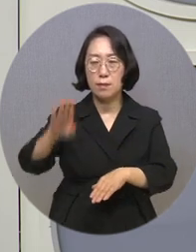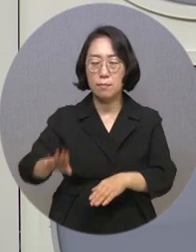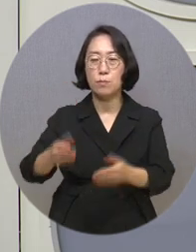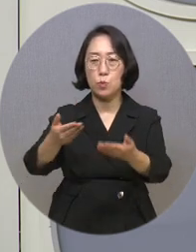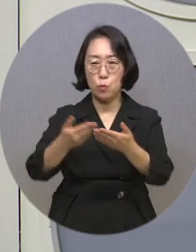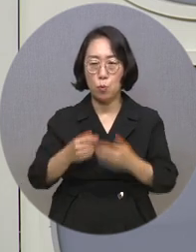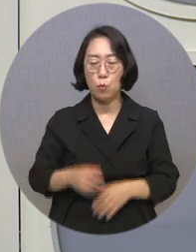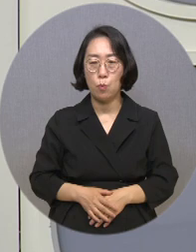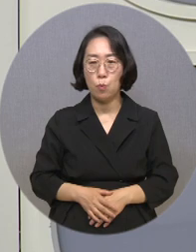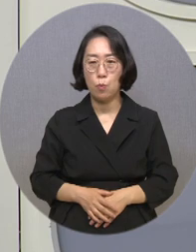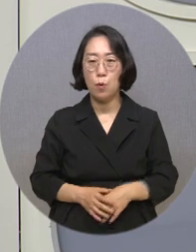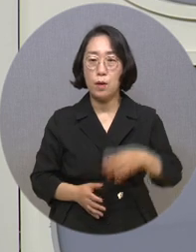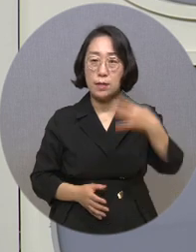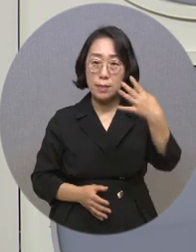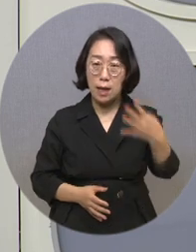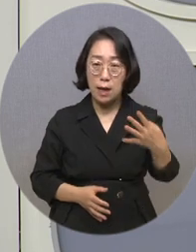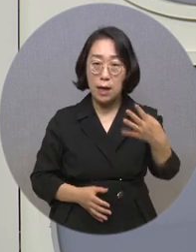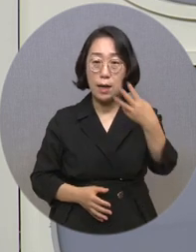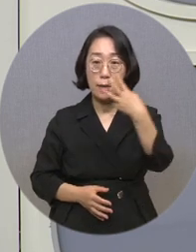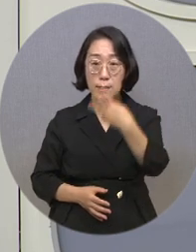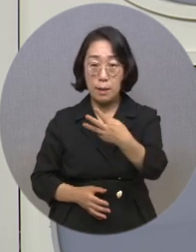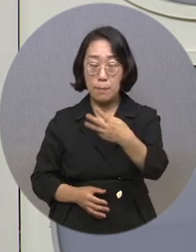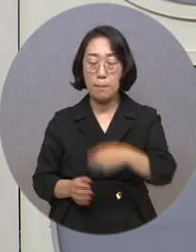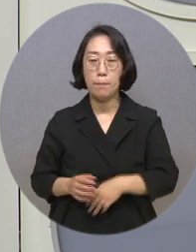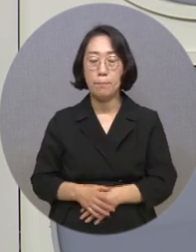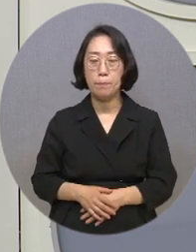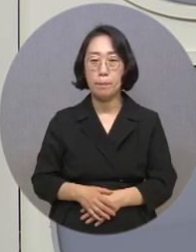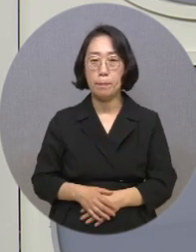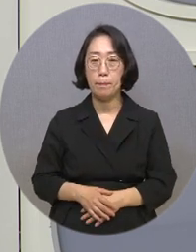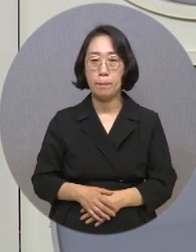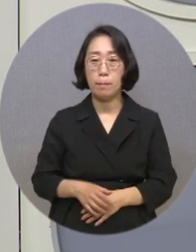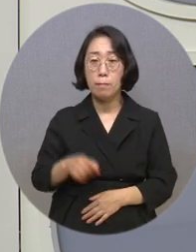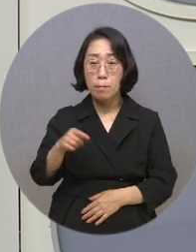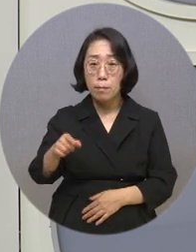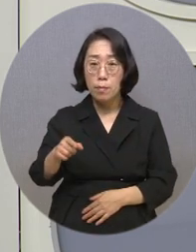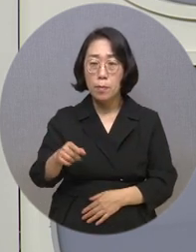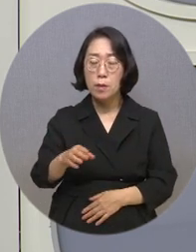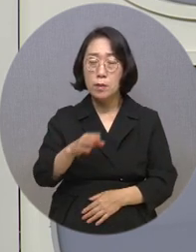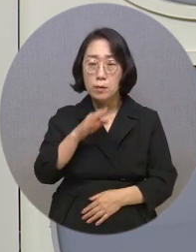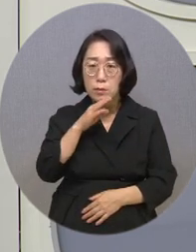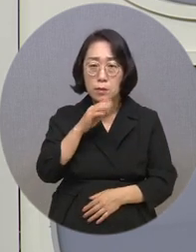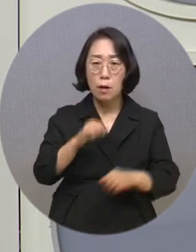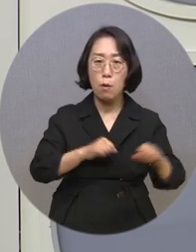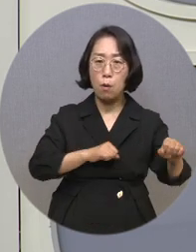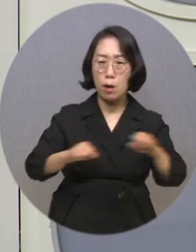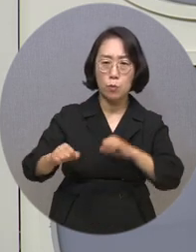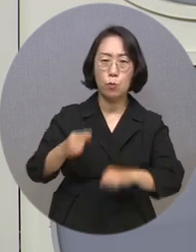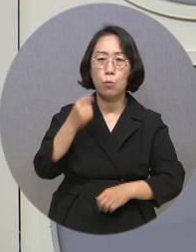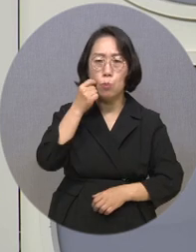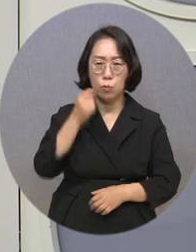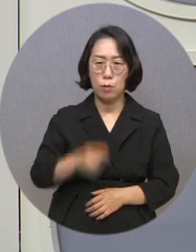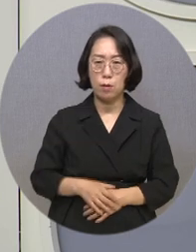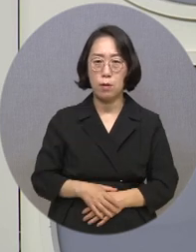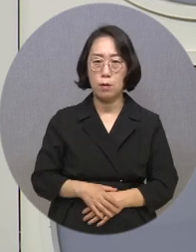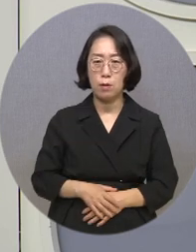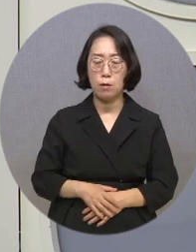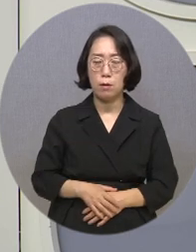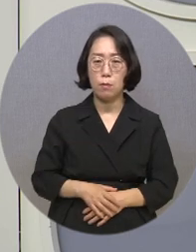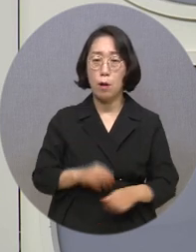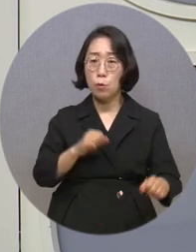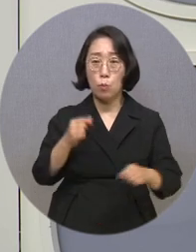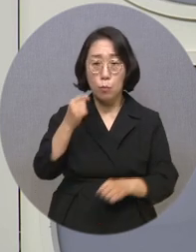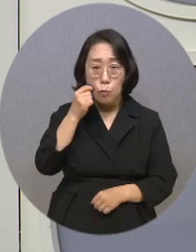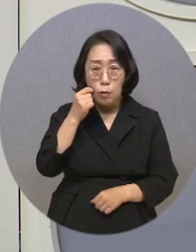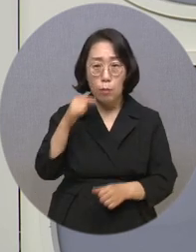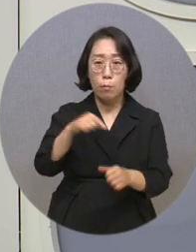4등급, 3등급 받은 분들이 요양원에 들어오면은요. 거동을 못 해요. 그러니까 그런 분들에게 우리가 해줄 수 있는 프로그램이 별로